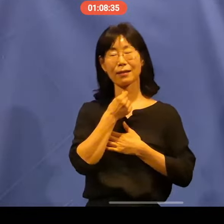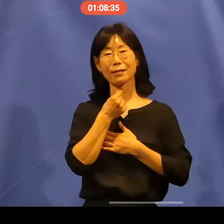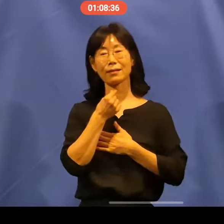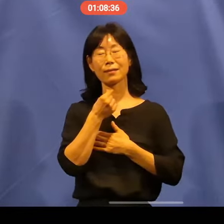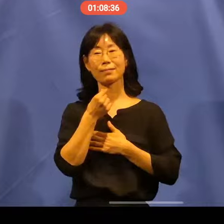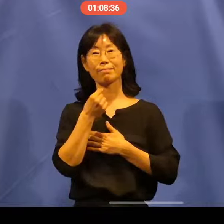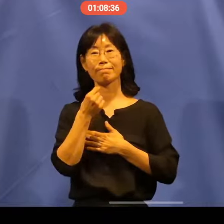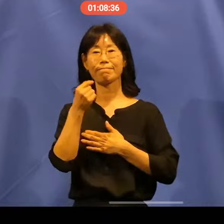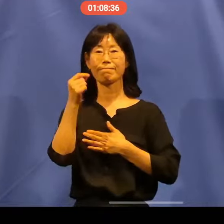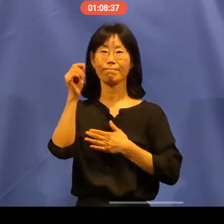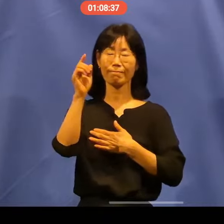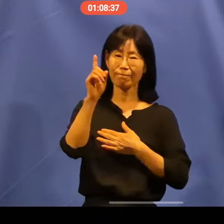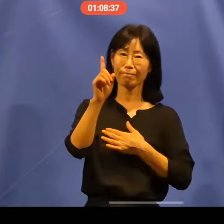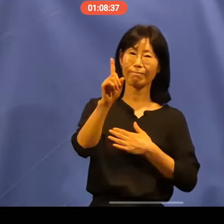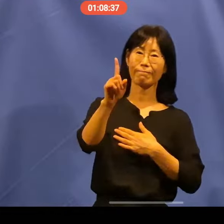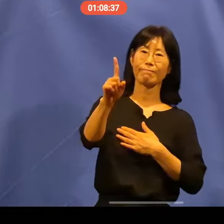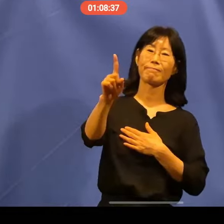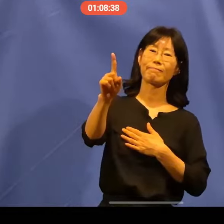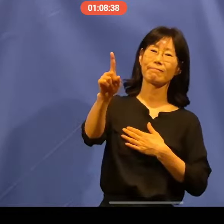원하는